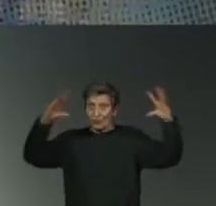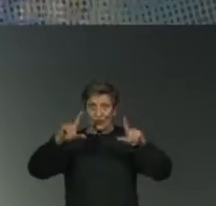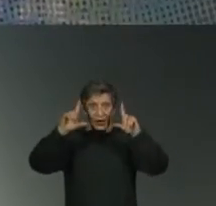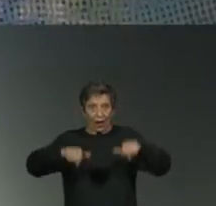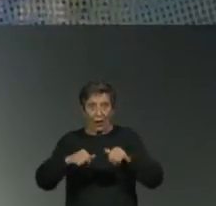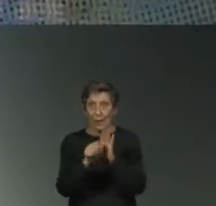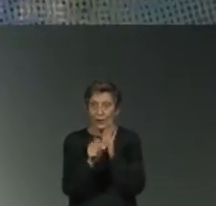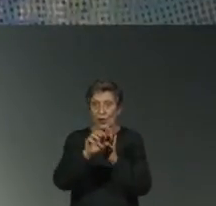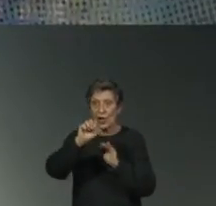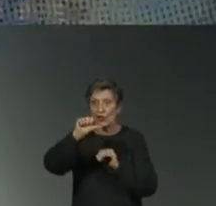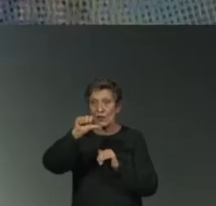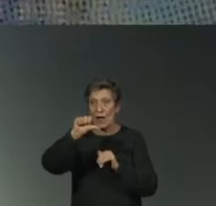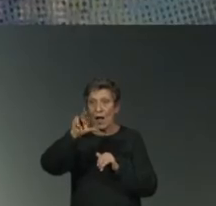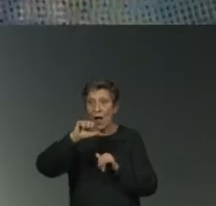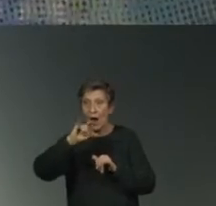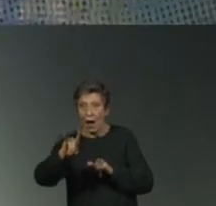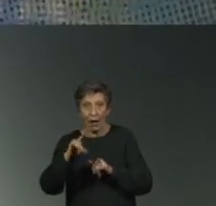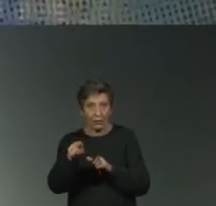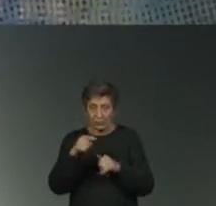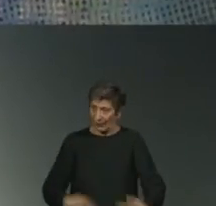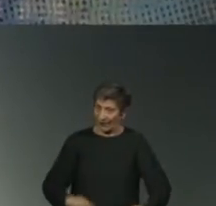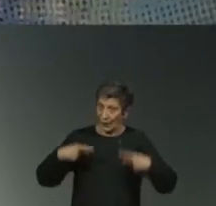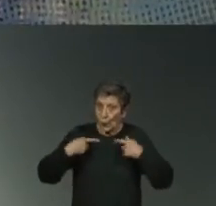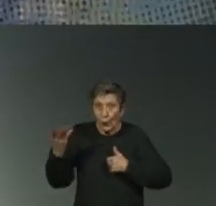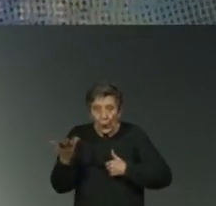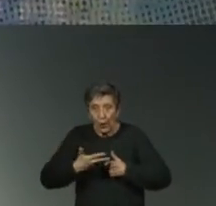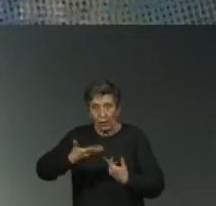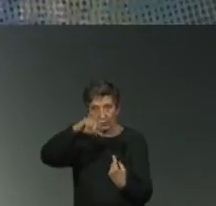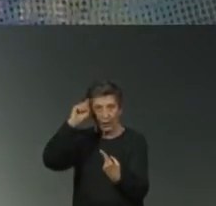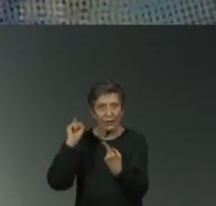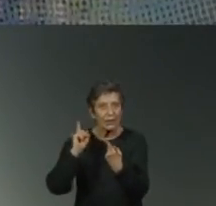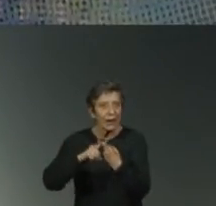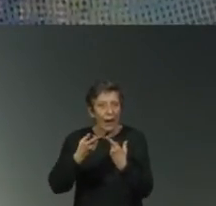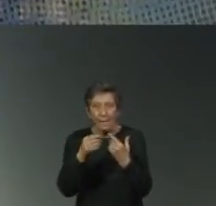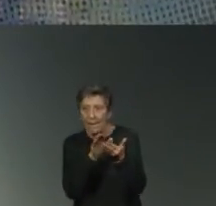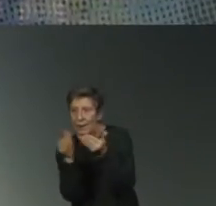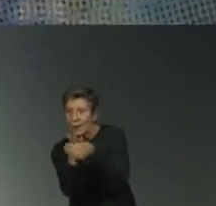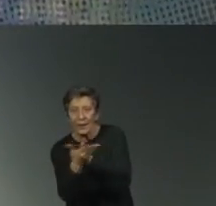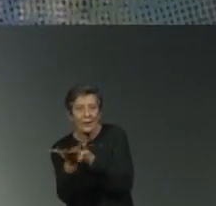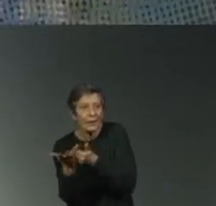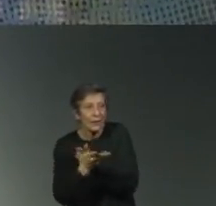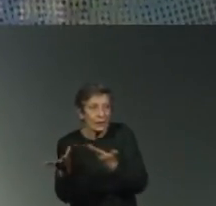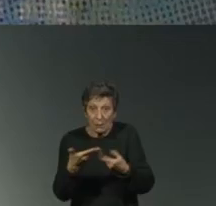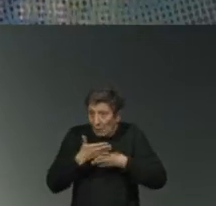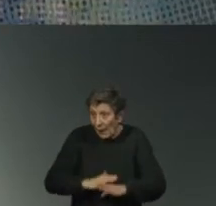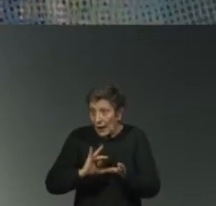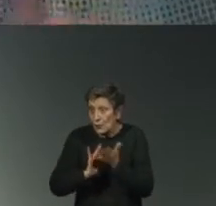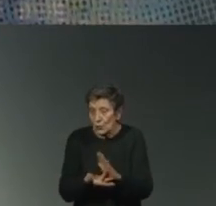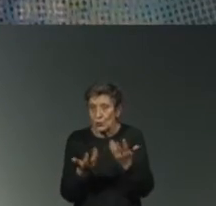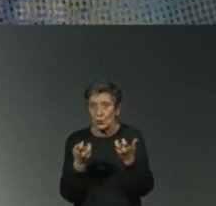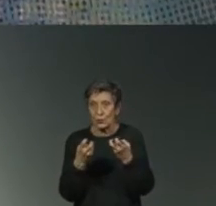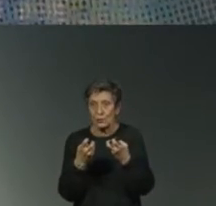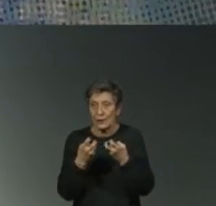Sarah, ce qu'elle allait vivre, et puis il y avait toutes les thématiques sous-jacentes, comme celle du regard,